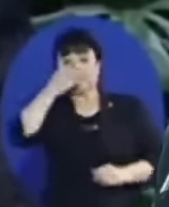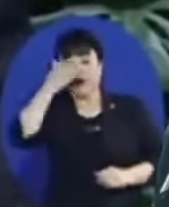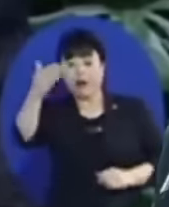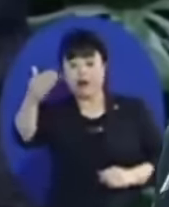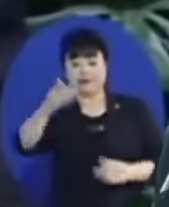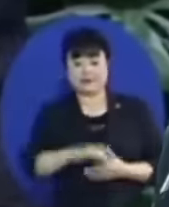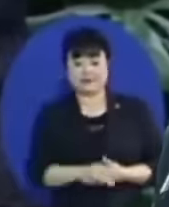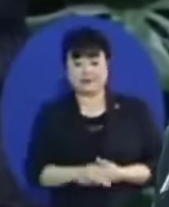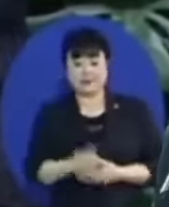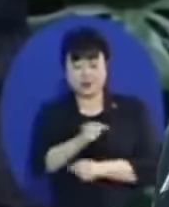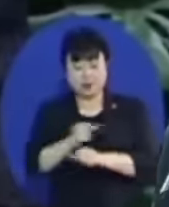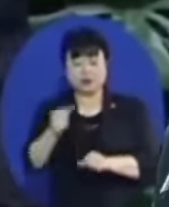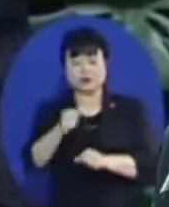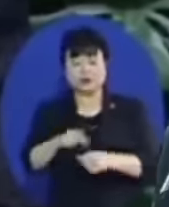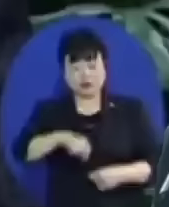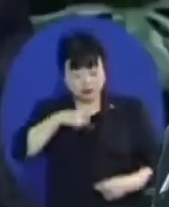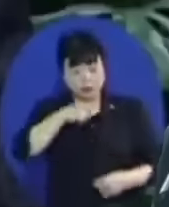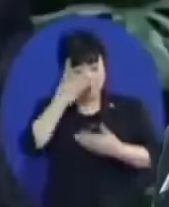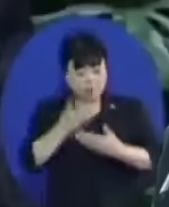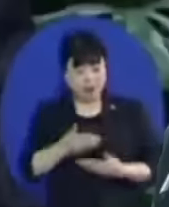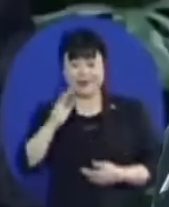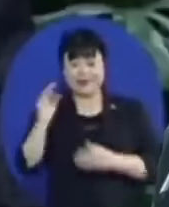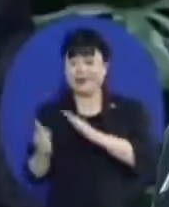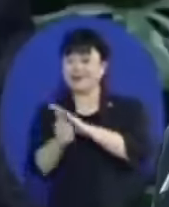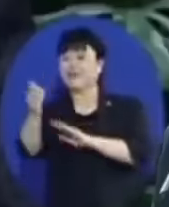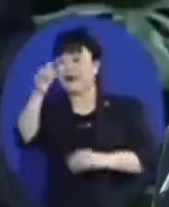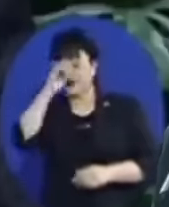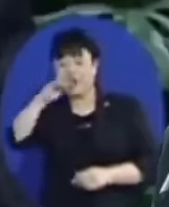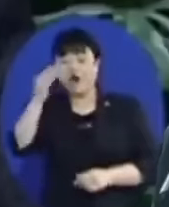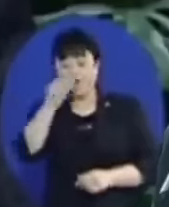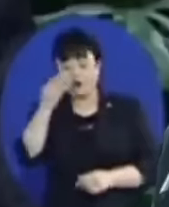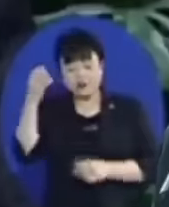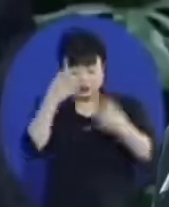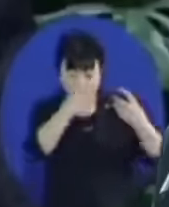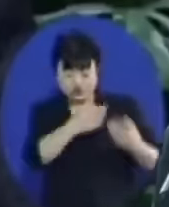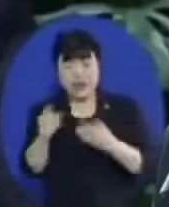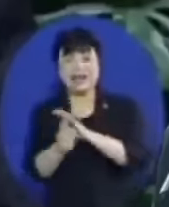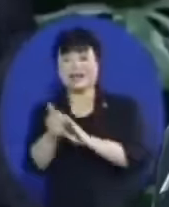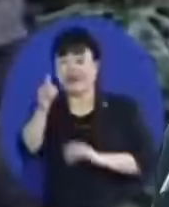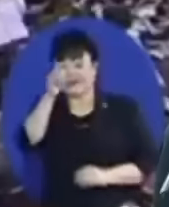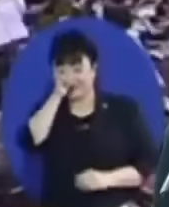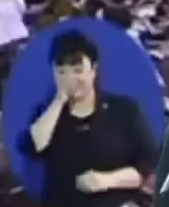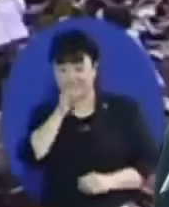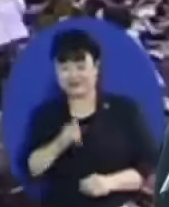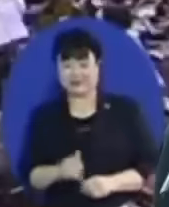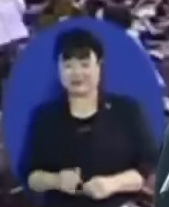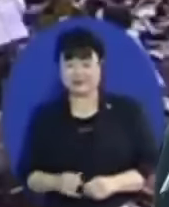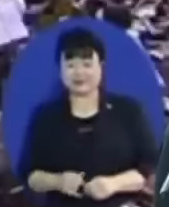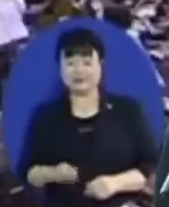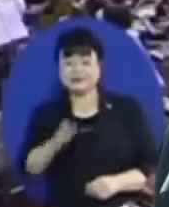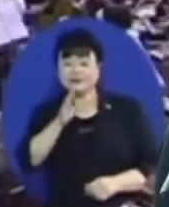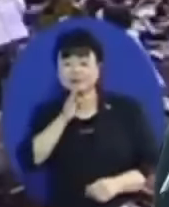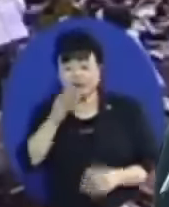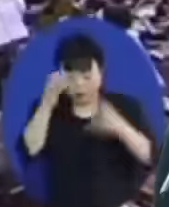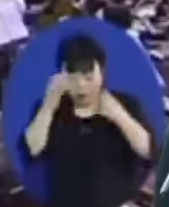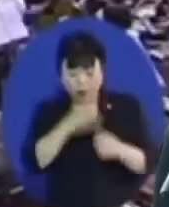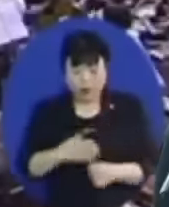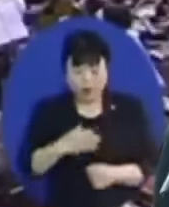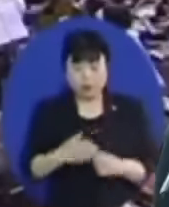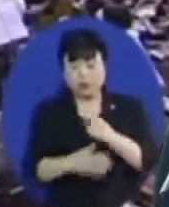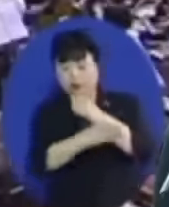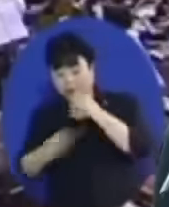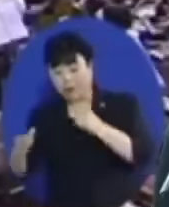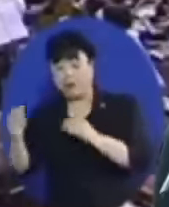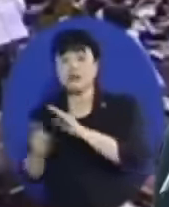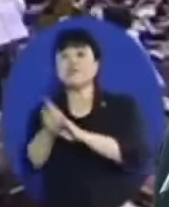없습니다. 용서받고 의로움을 받을 희망이 있지요. 거룩하고 성령 충만한 희망이 있지요. 병날 희망이 있지요. 고통과 괴로움에서 노예날